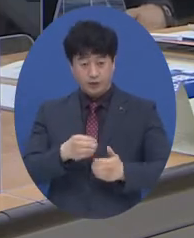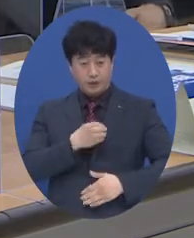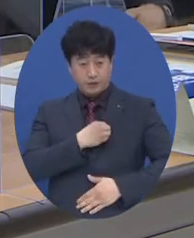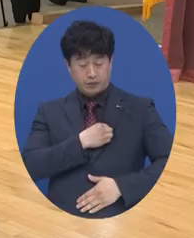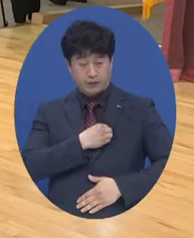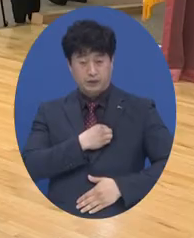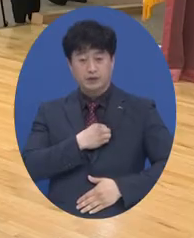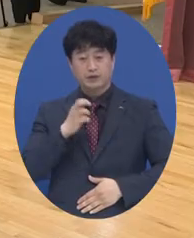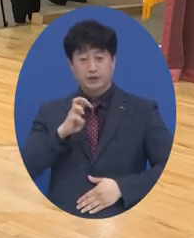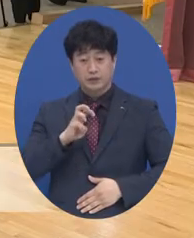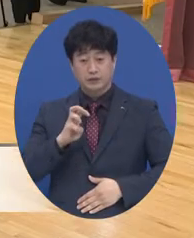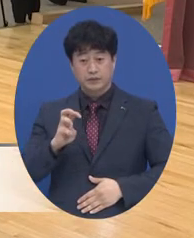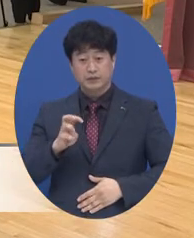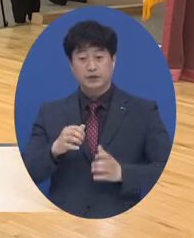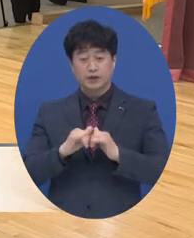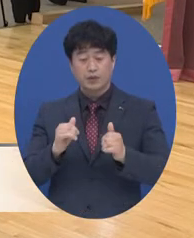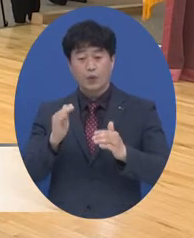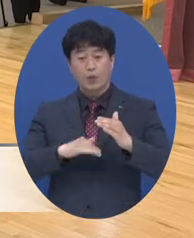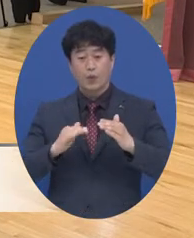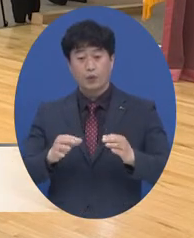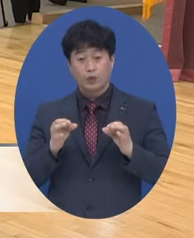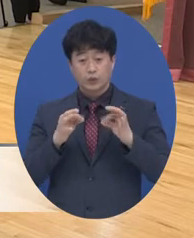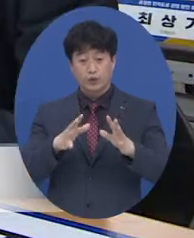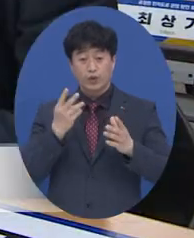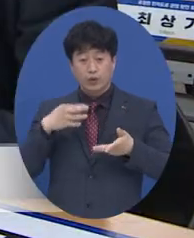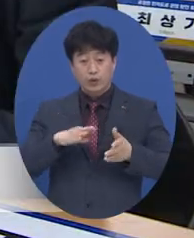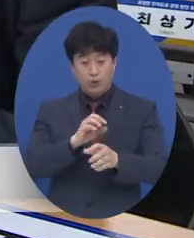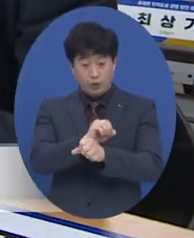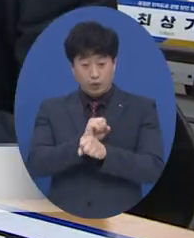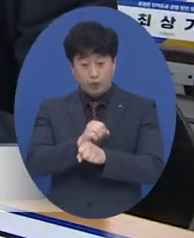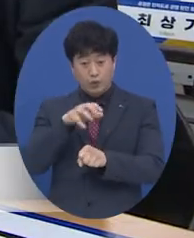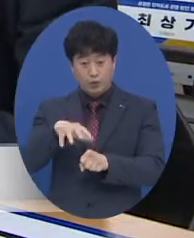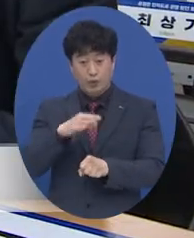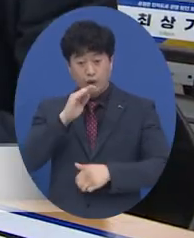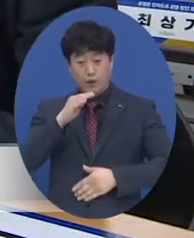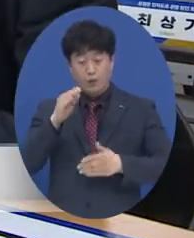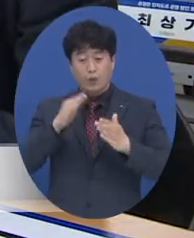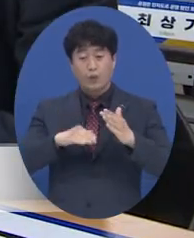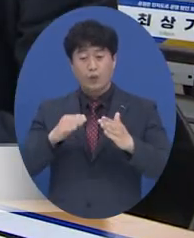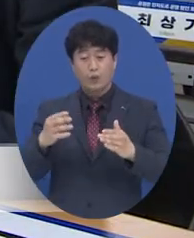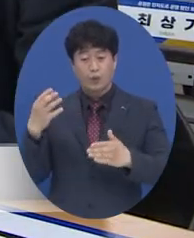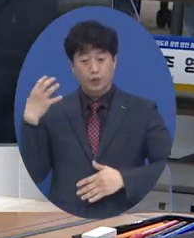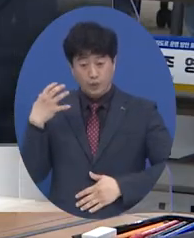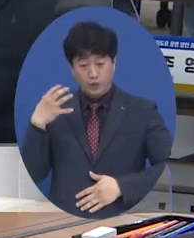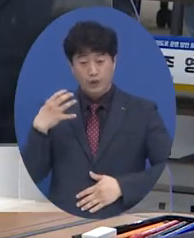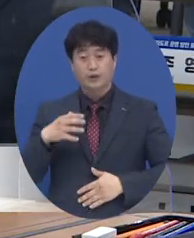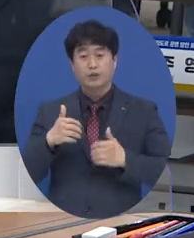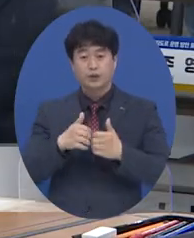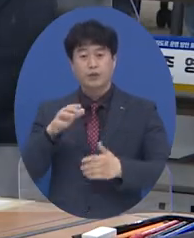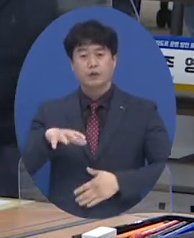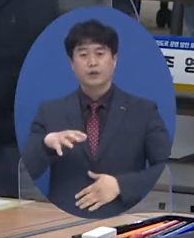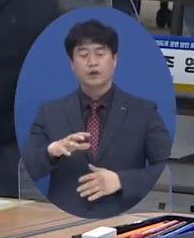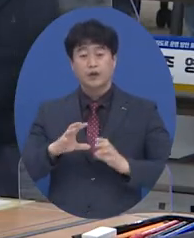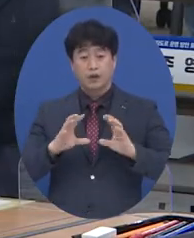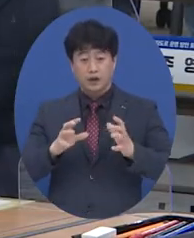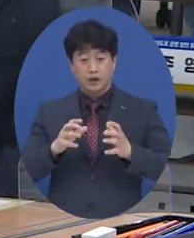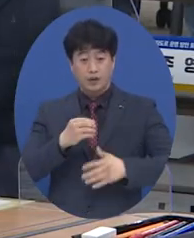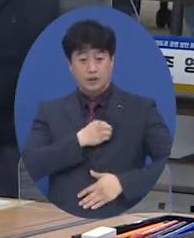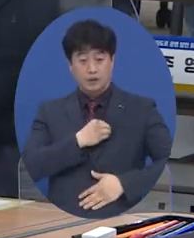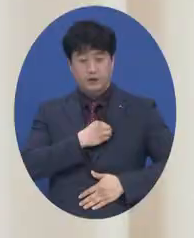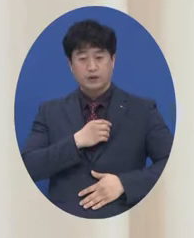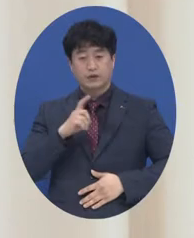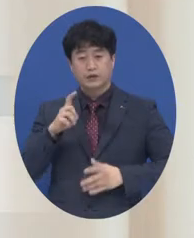공동 주최하고 경기도와 경기연구원, 강원도가 공동 주관한 이날 토론회엔 10여 명의 국회의원들이